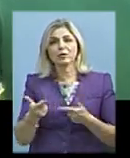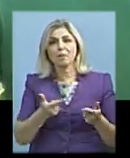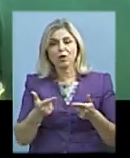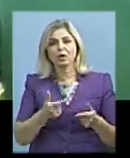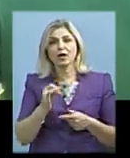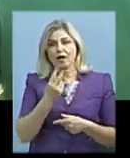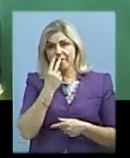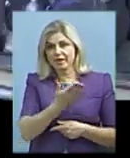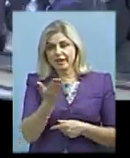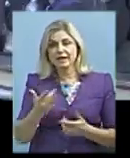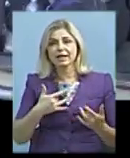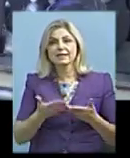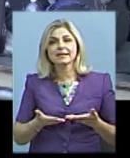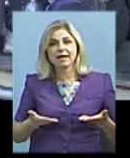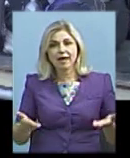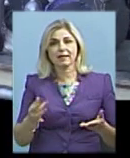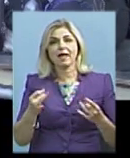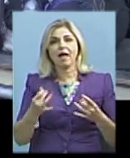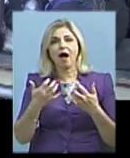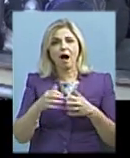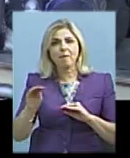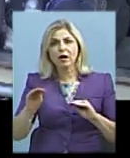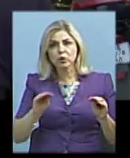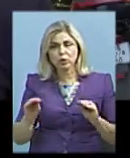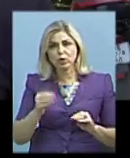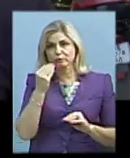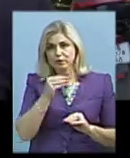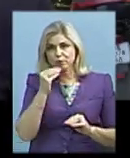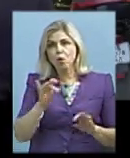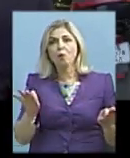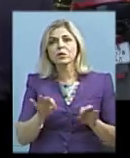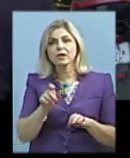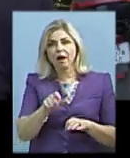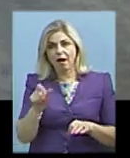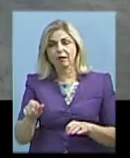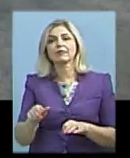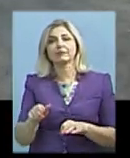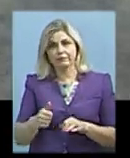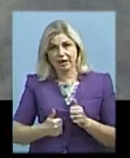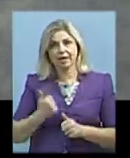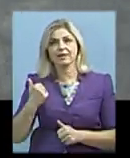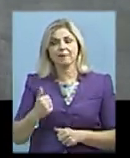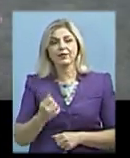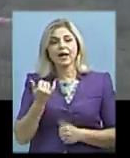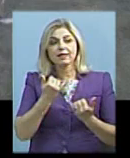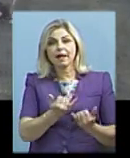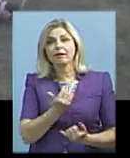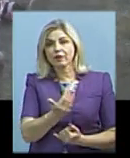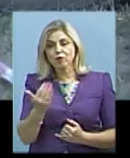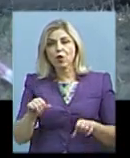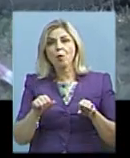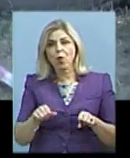сцена хороша, апаратура, музиканти гідні. Тобто він розвивається потроху. Для байкерів влаштували